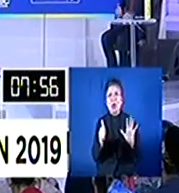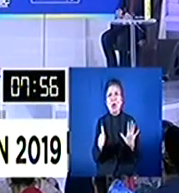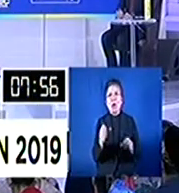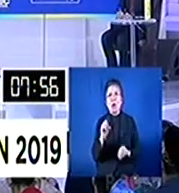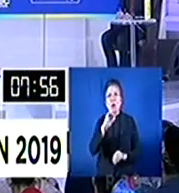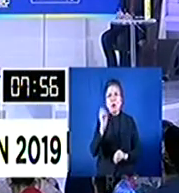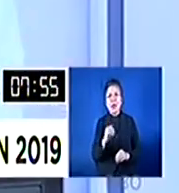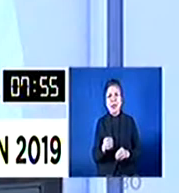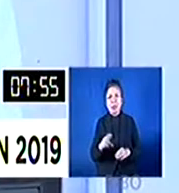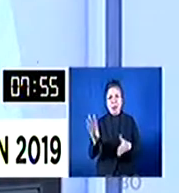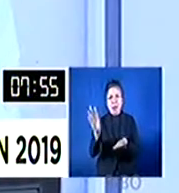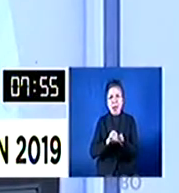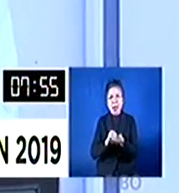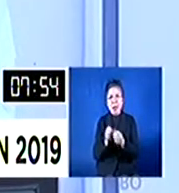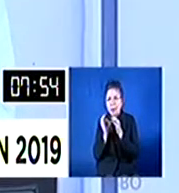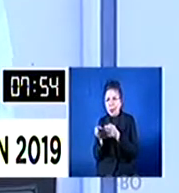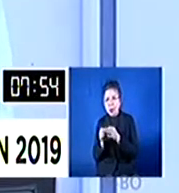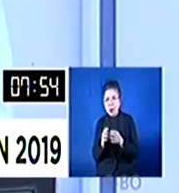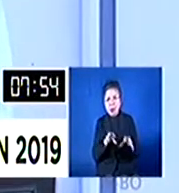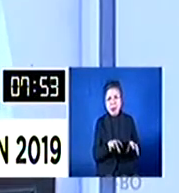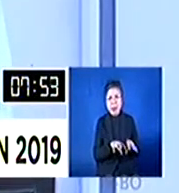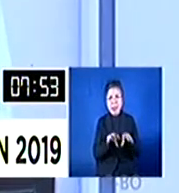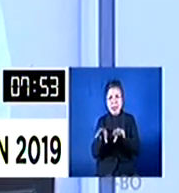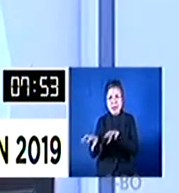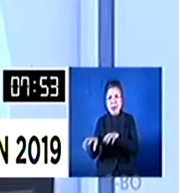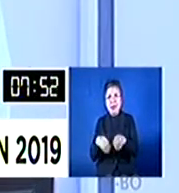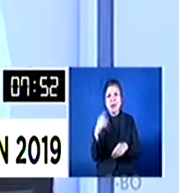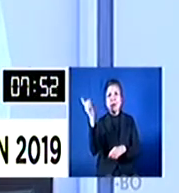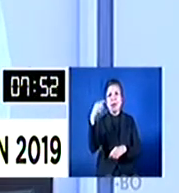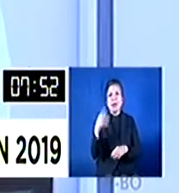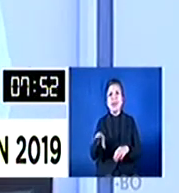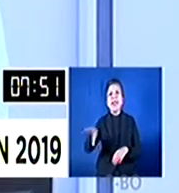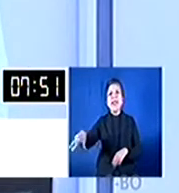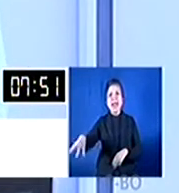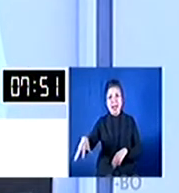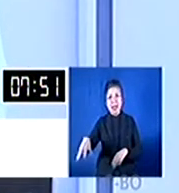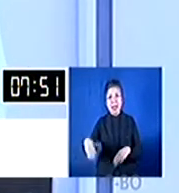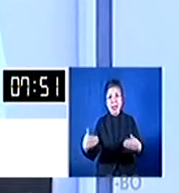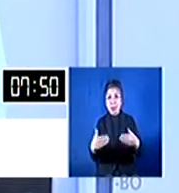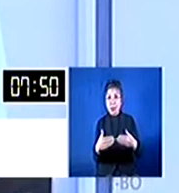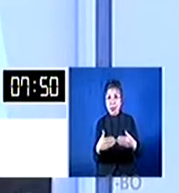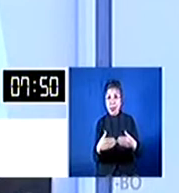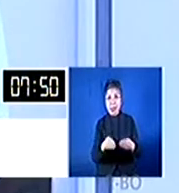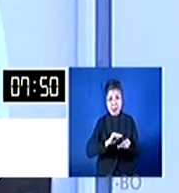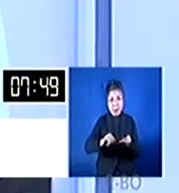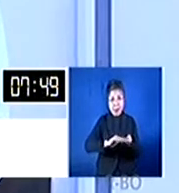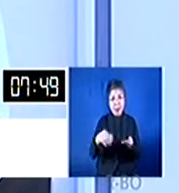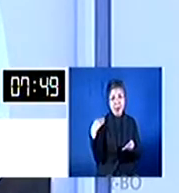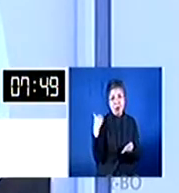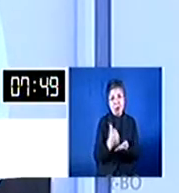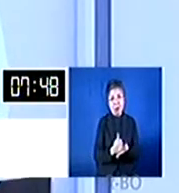60% anggaran pendidikan ditransfer kepada pemerintah daerah sesuai dengan pembagian